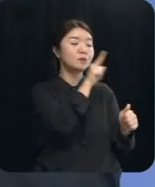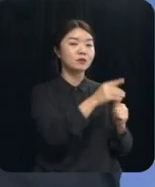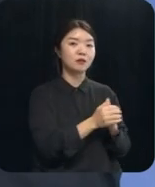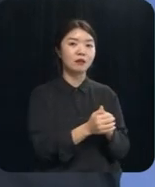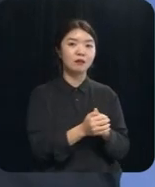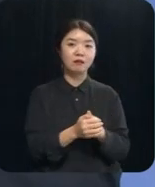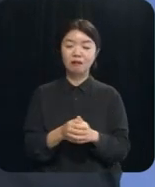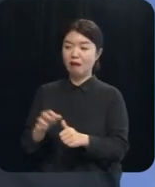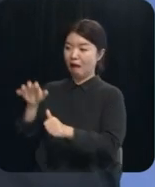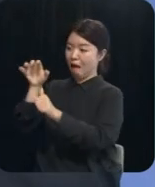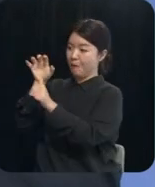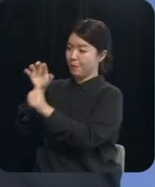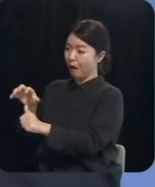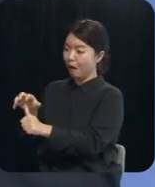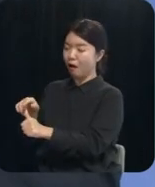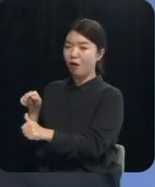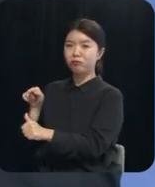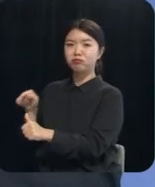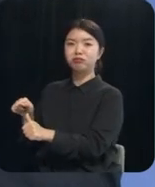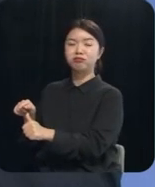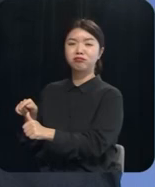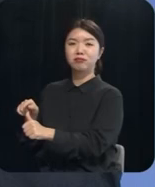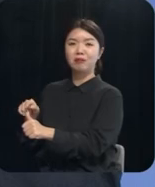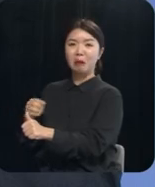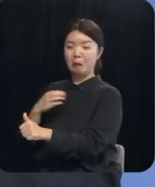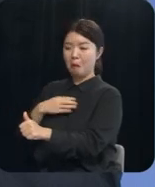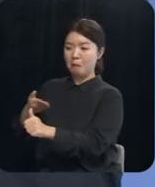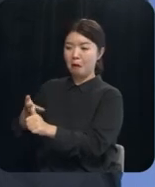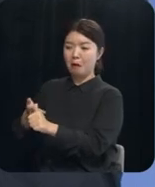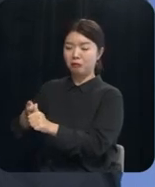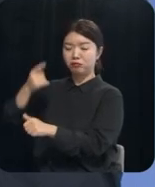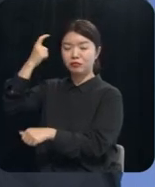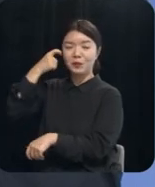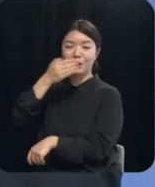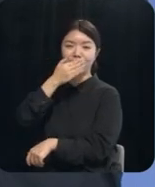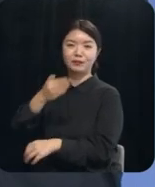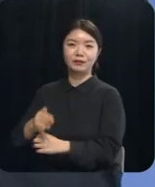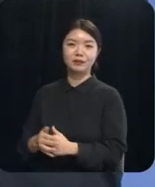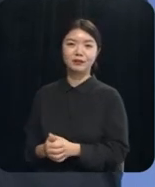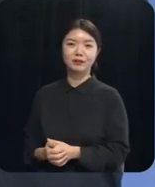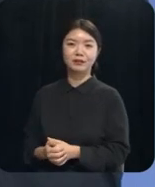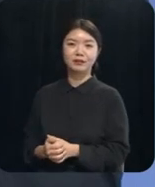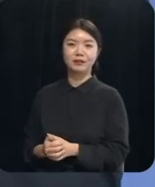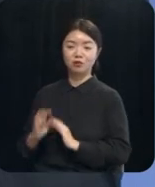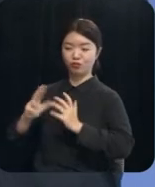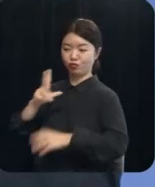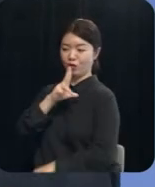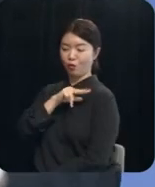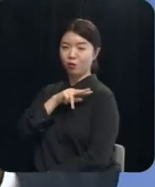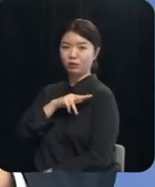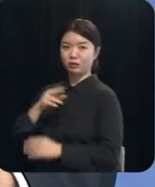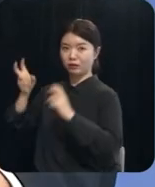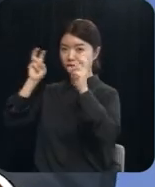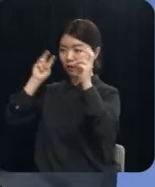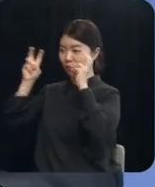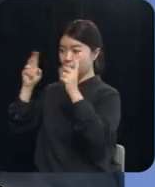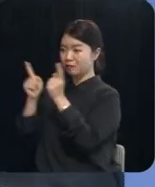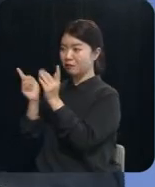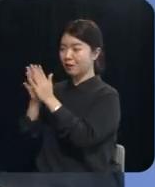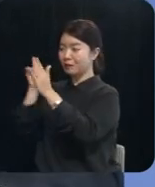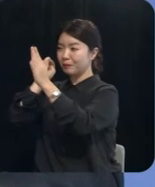압박하고. 그런 거를 협박으로 거기는 느끼게 되어지죠. 그러니까 국회의원이 항공사를